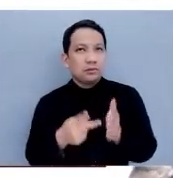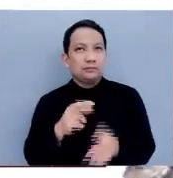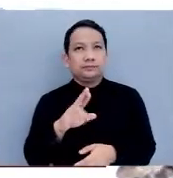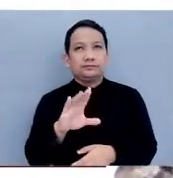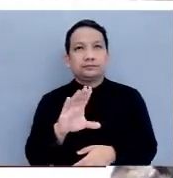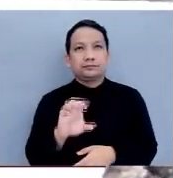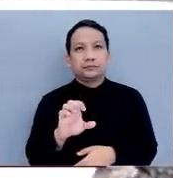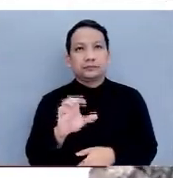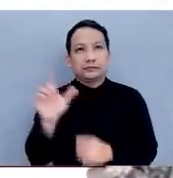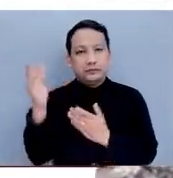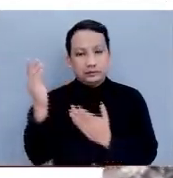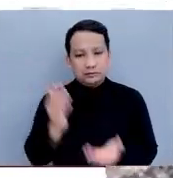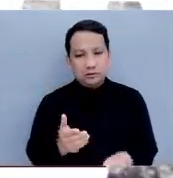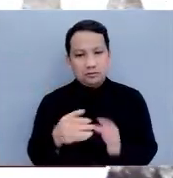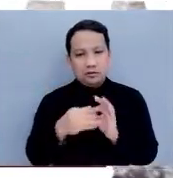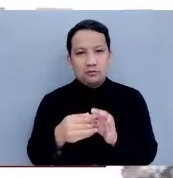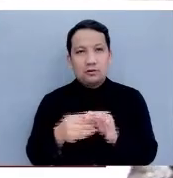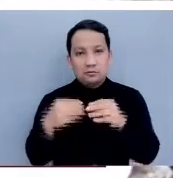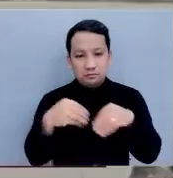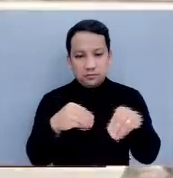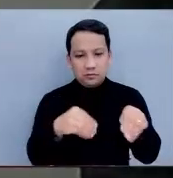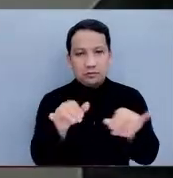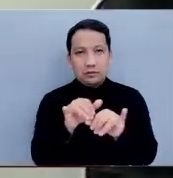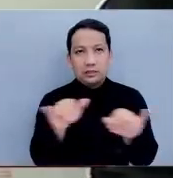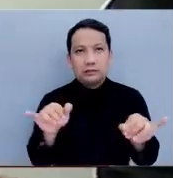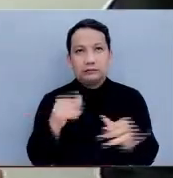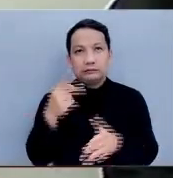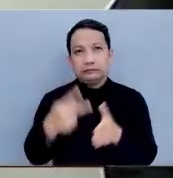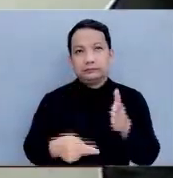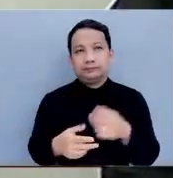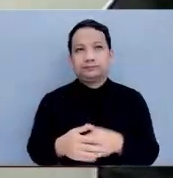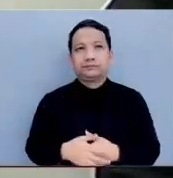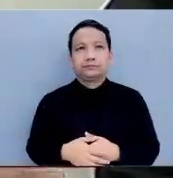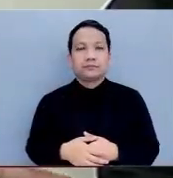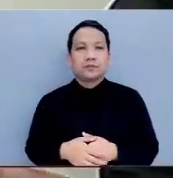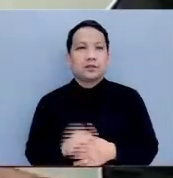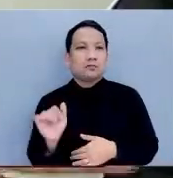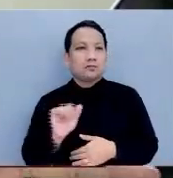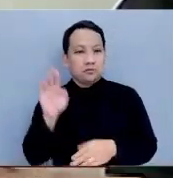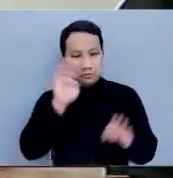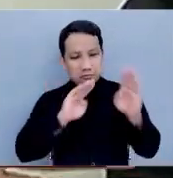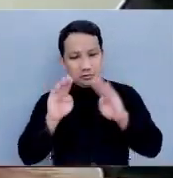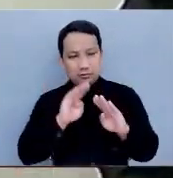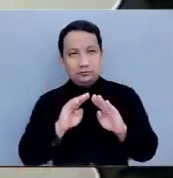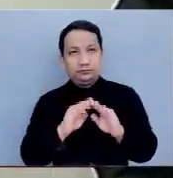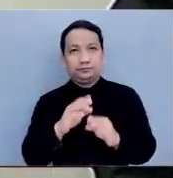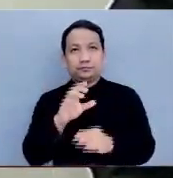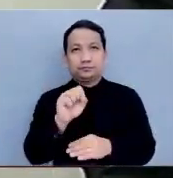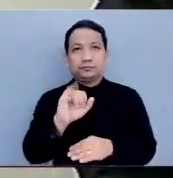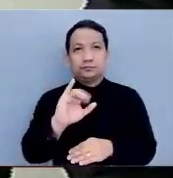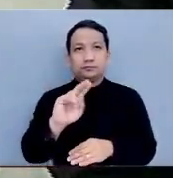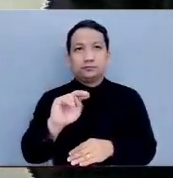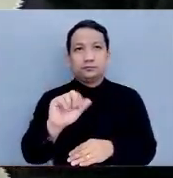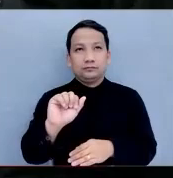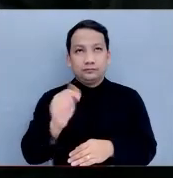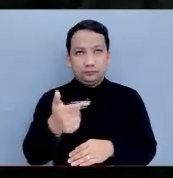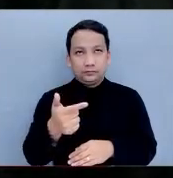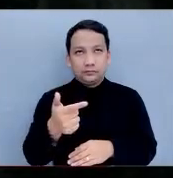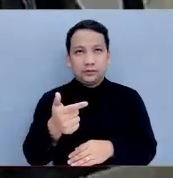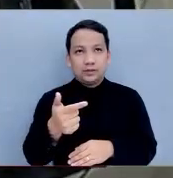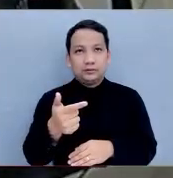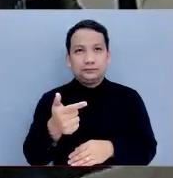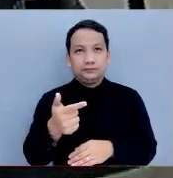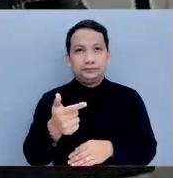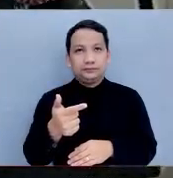pang bumababa dito po sa palengke na ganong presyo. Wala namang problema sa samahang industriya ng agrikultura o sinag